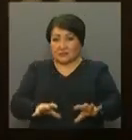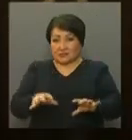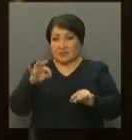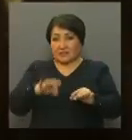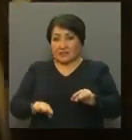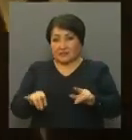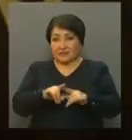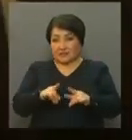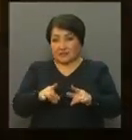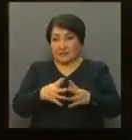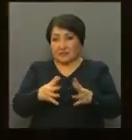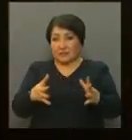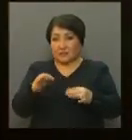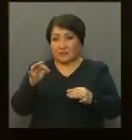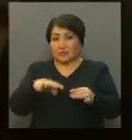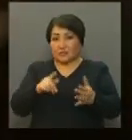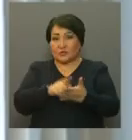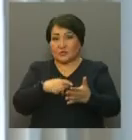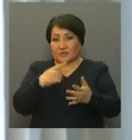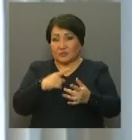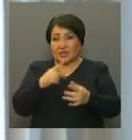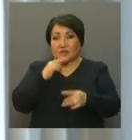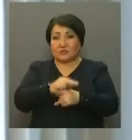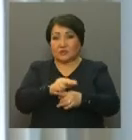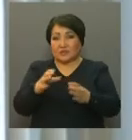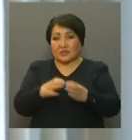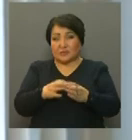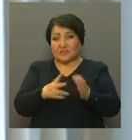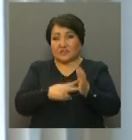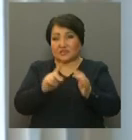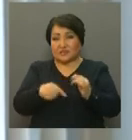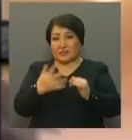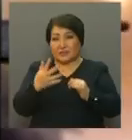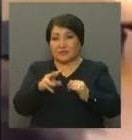Тергеу дерегі бойынша айыпталушы тарап шамамен 7,5 миллиард доллар шығын келтірген.